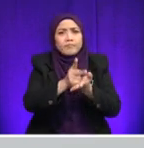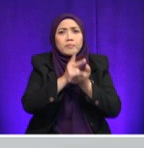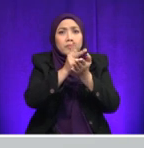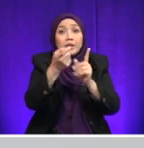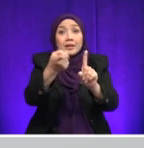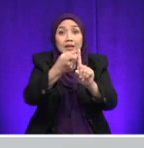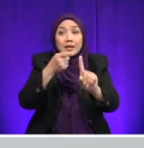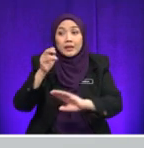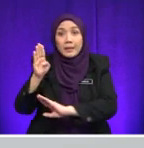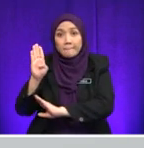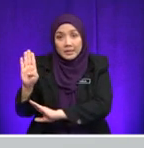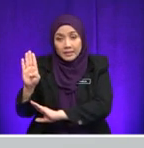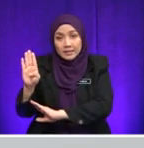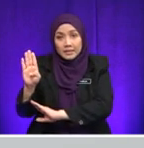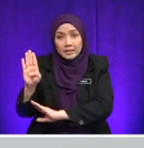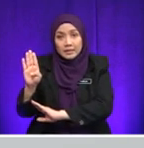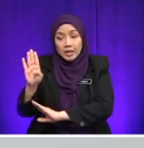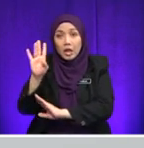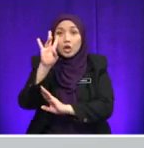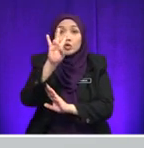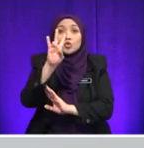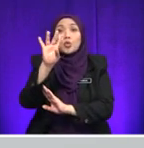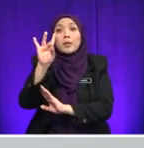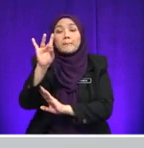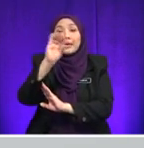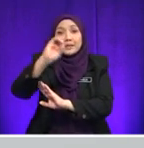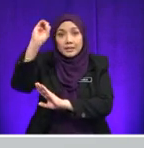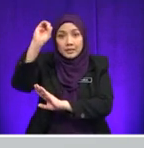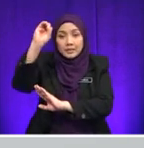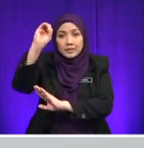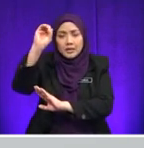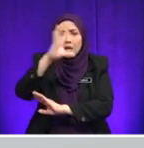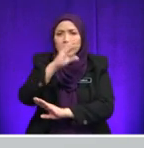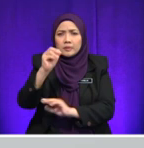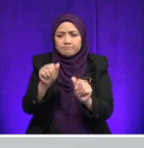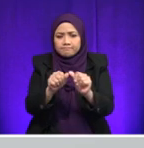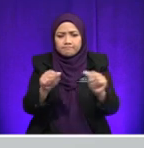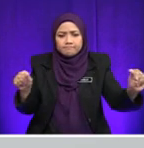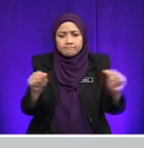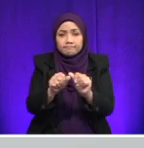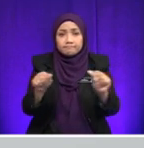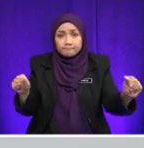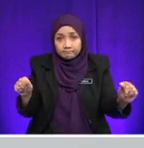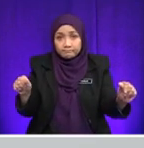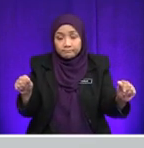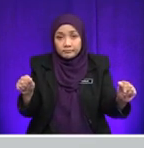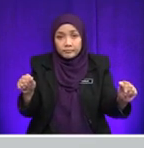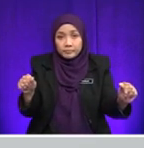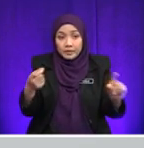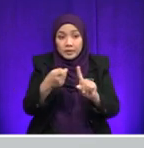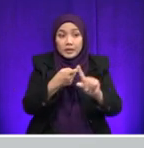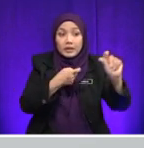B dari titik B 78 gajah dan caranya dengan